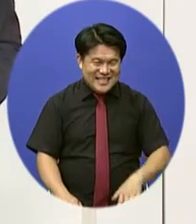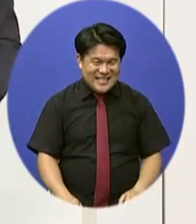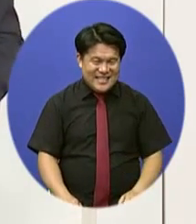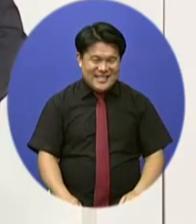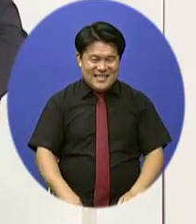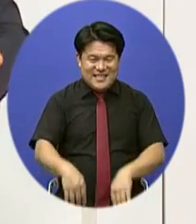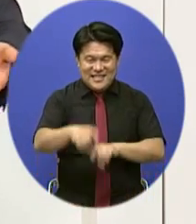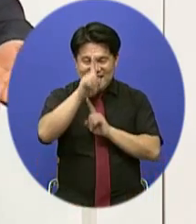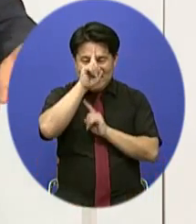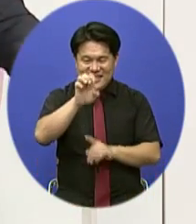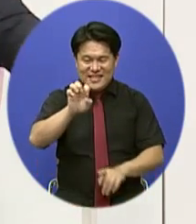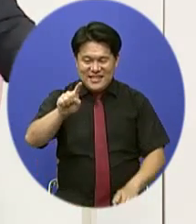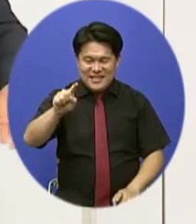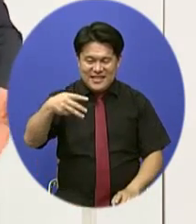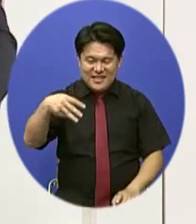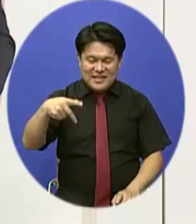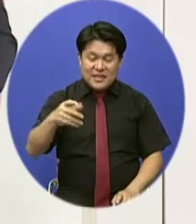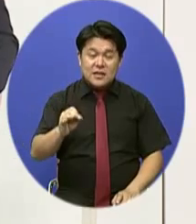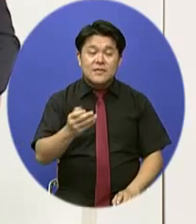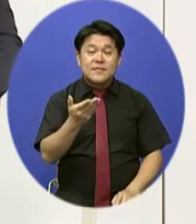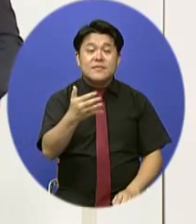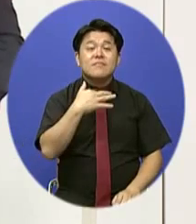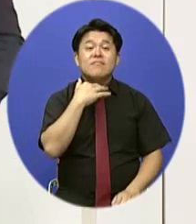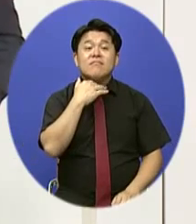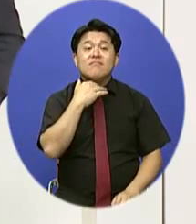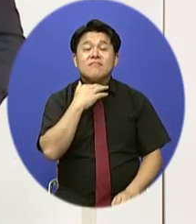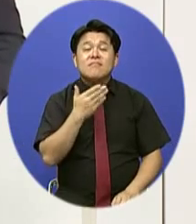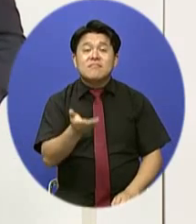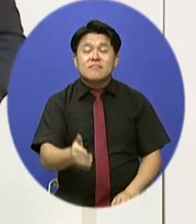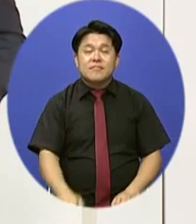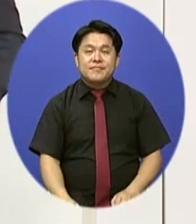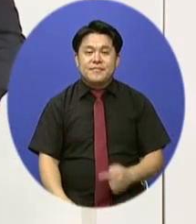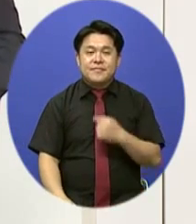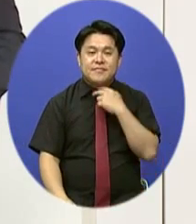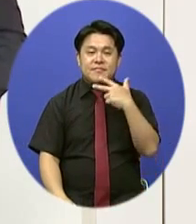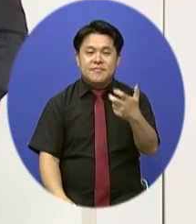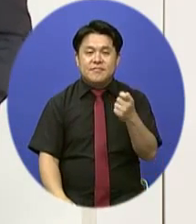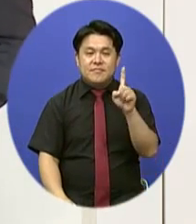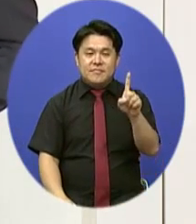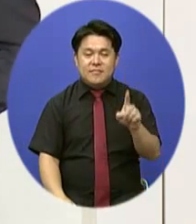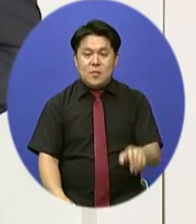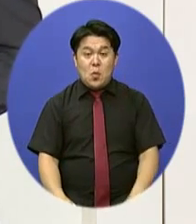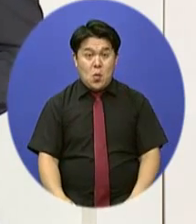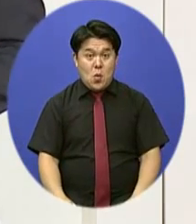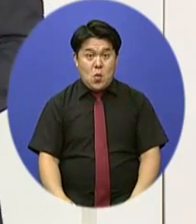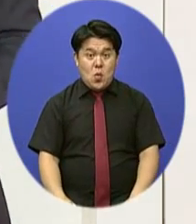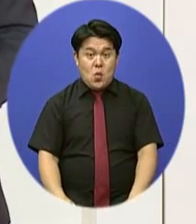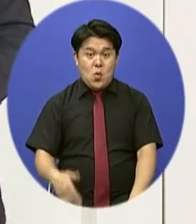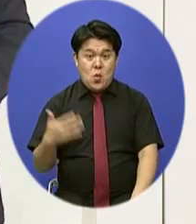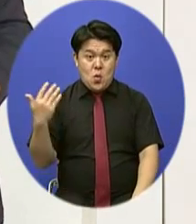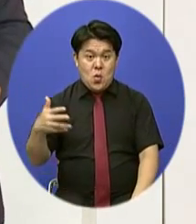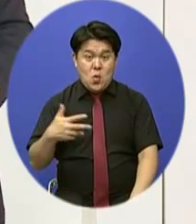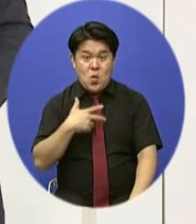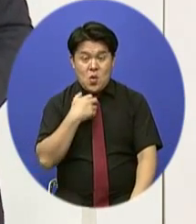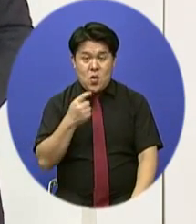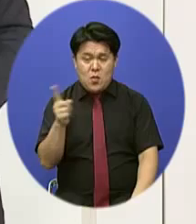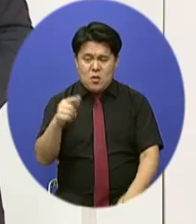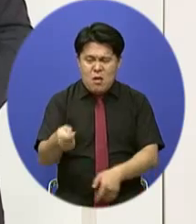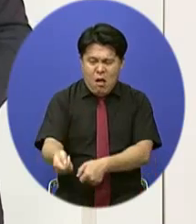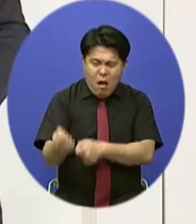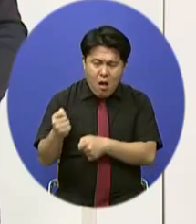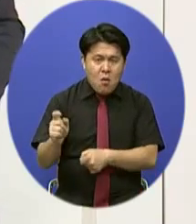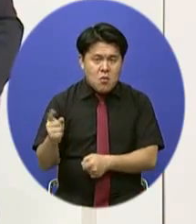28종 아버님은 올해 몇 학년 몇 반이세요? 10학년 1반이에요. 야, 그걸 어떻게 또